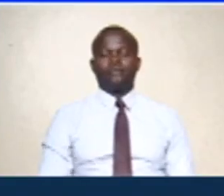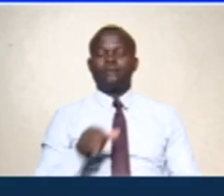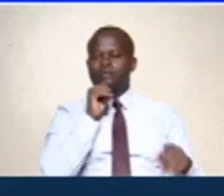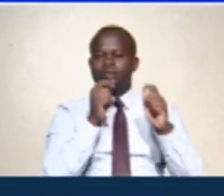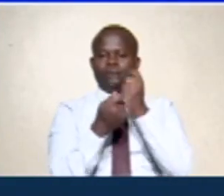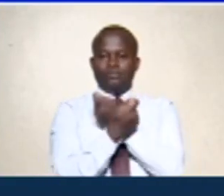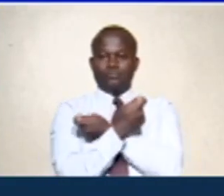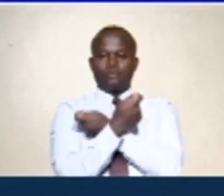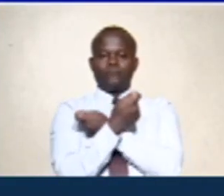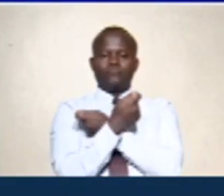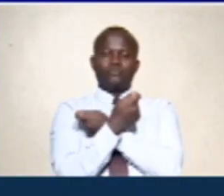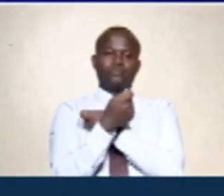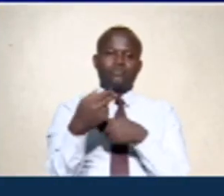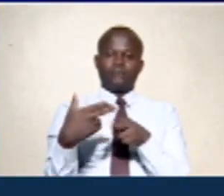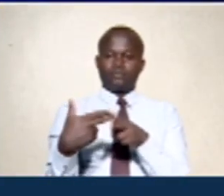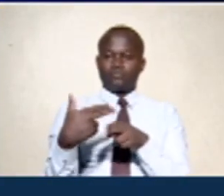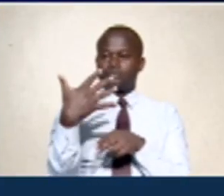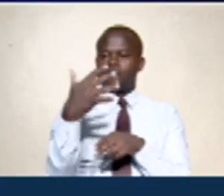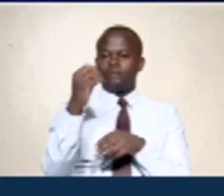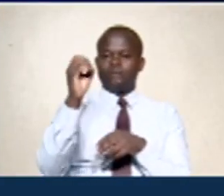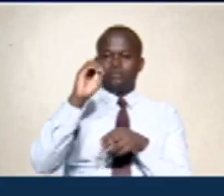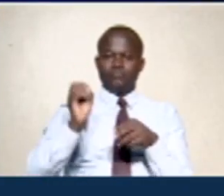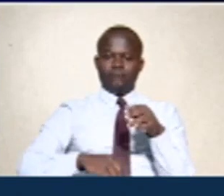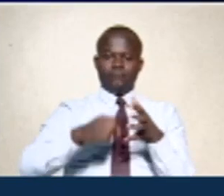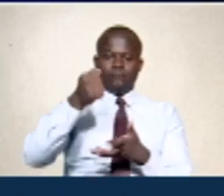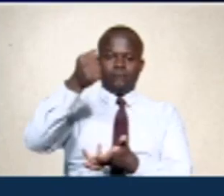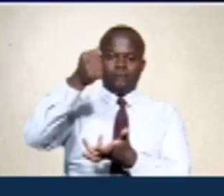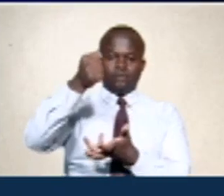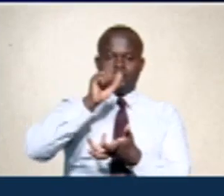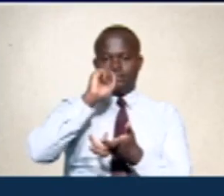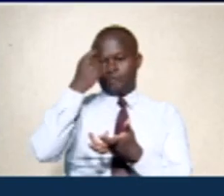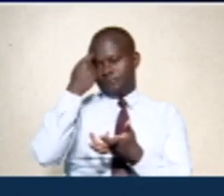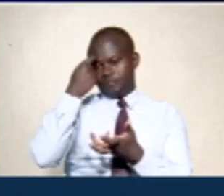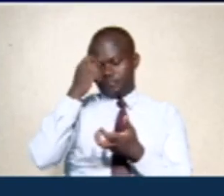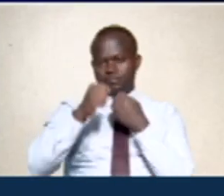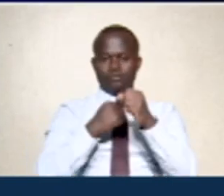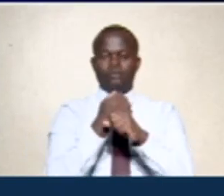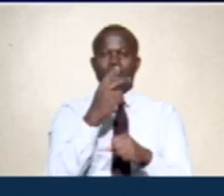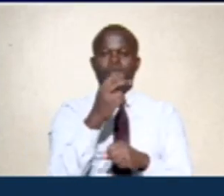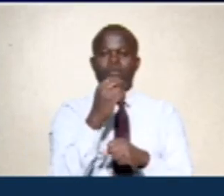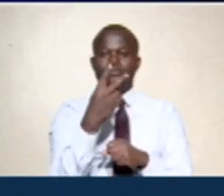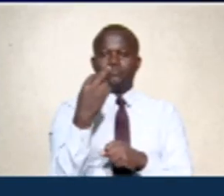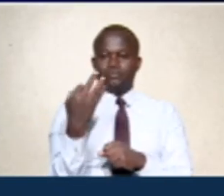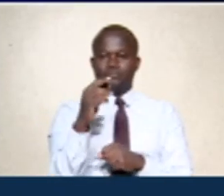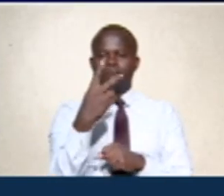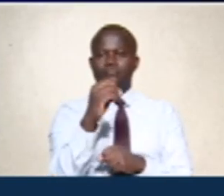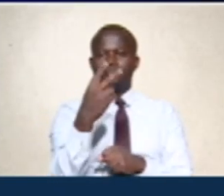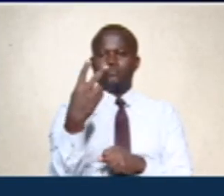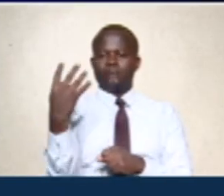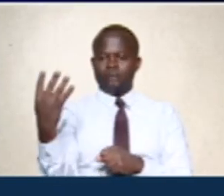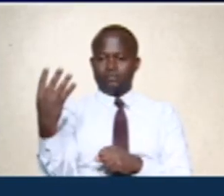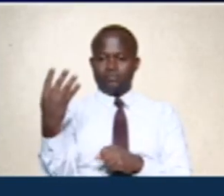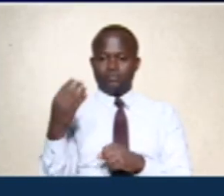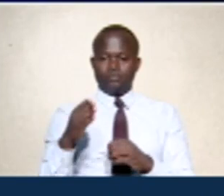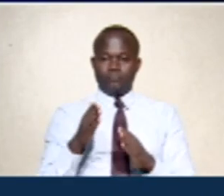Ntiturahindura ingingo mugabane ungana hafi na 50% w'ingengo y'imari ya leta ya 2023 na 2024